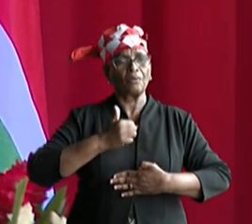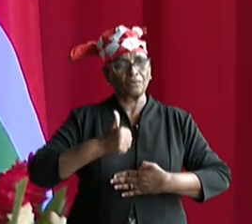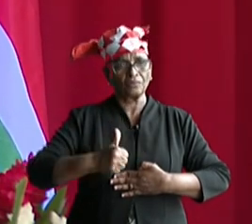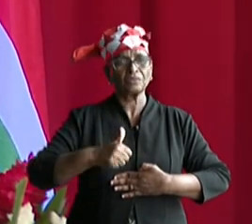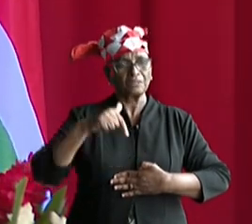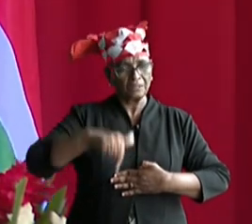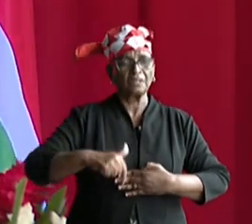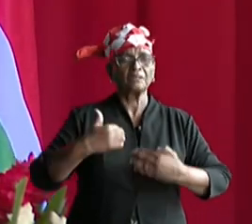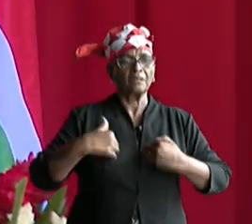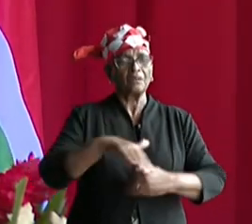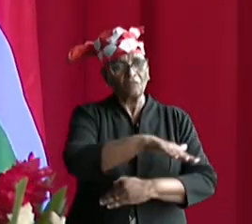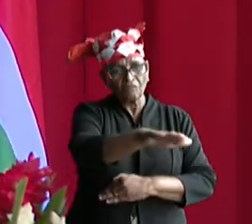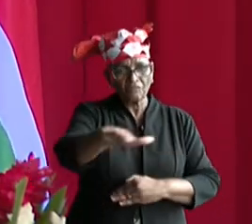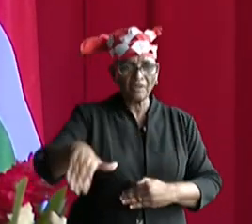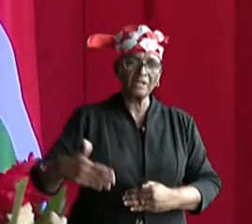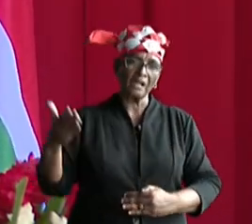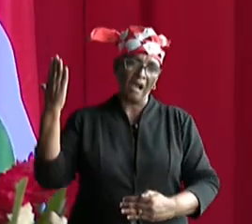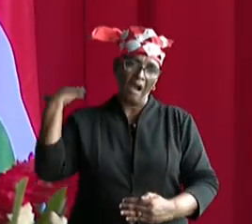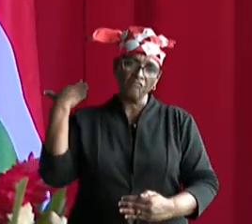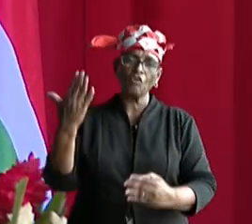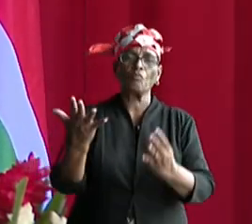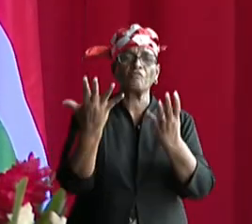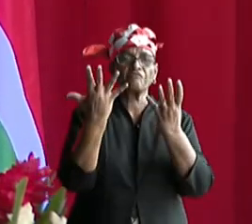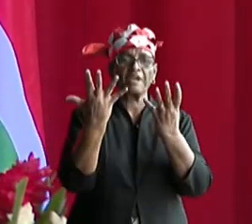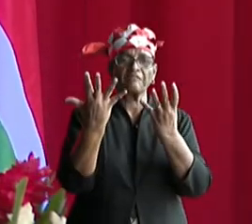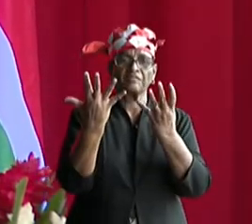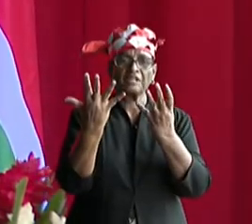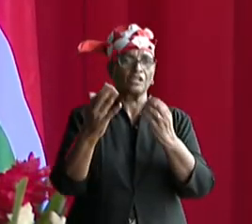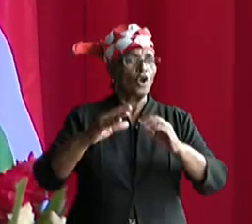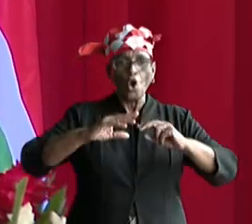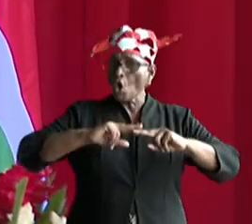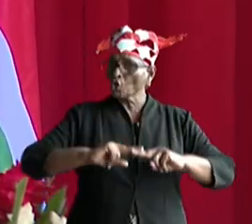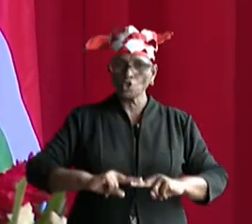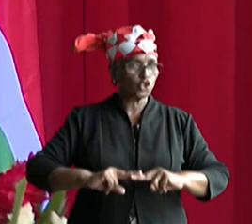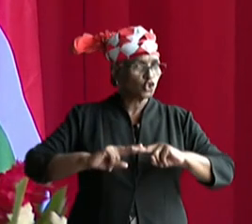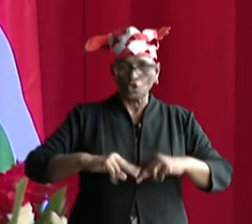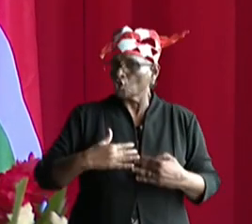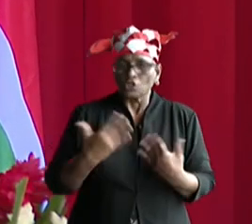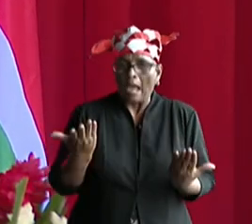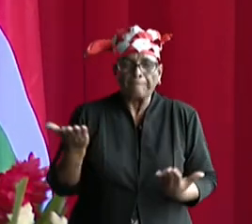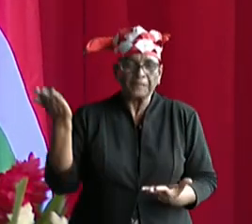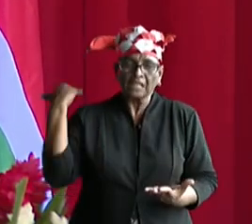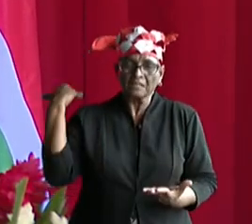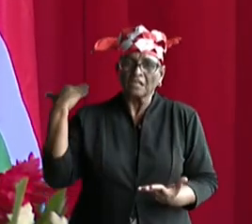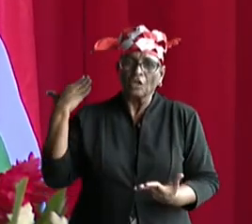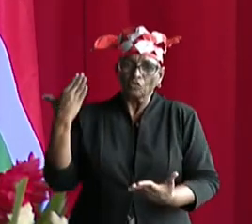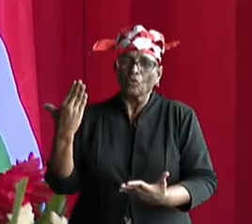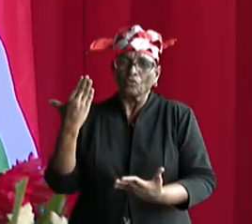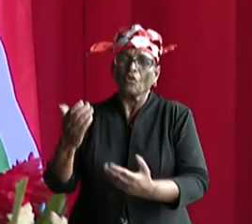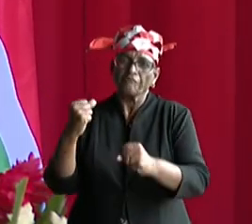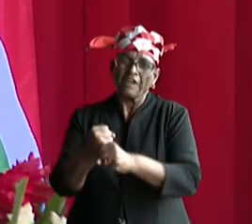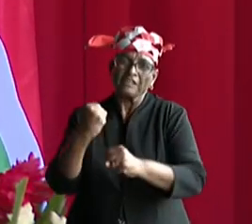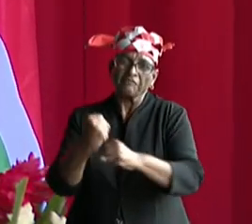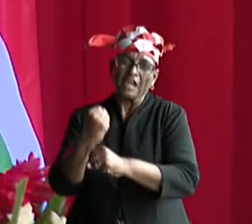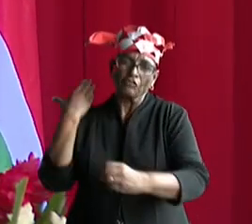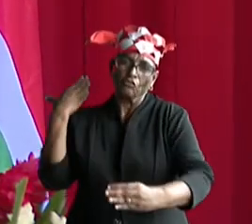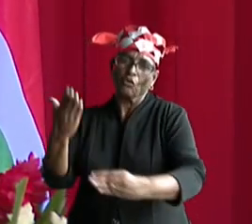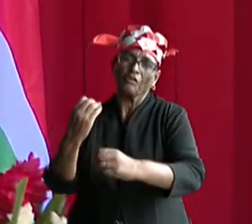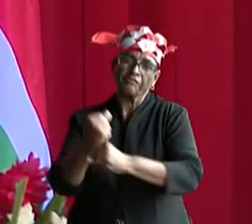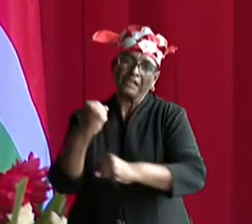in de afgelopen 45 jaar geen rust heeft gekend. De strijd duurde voort. En nog